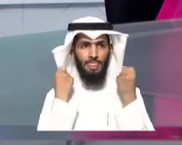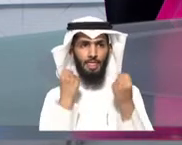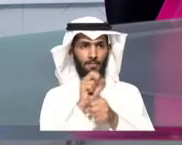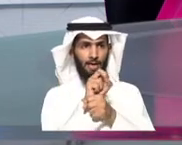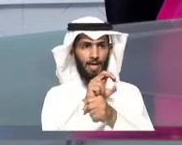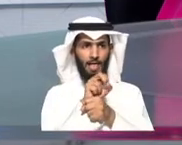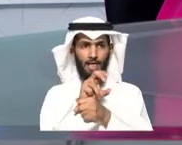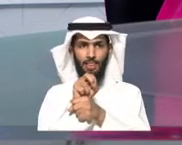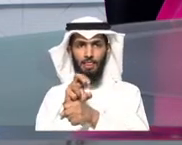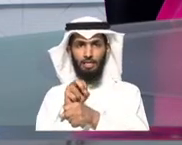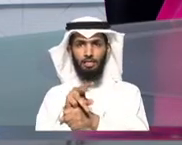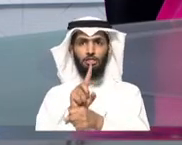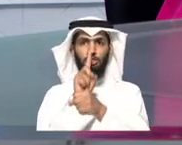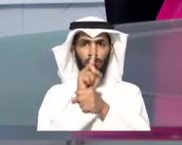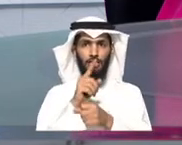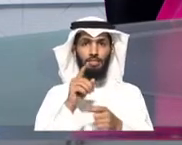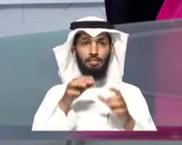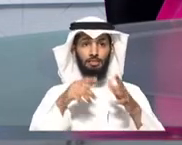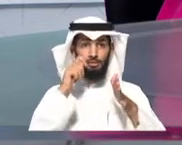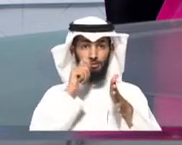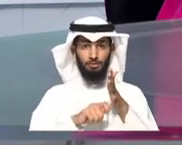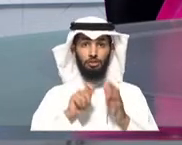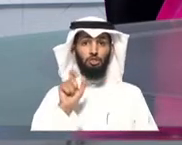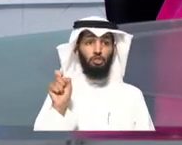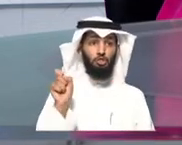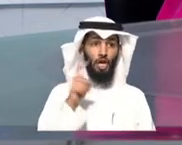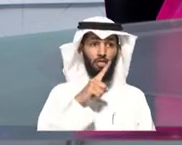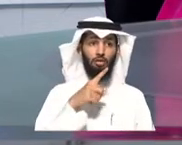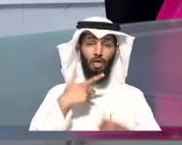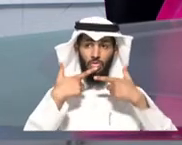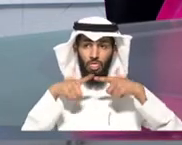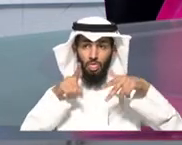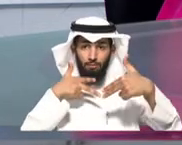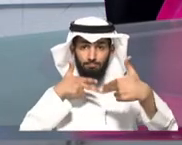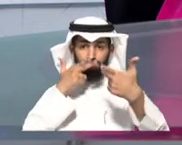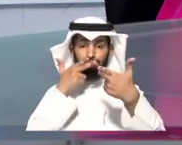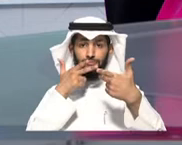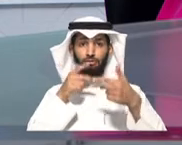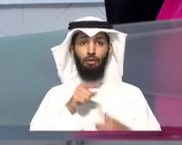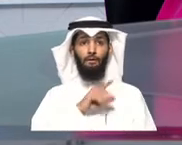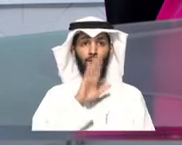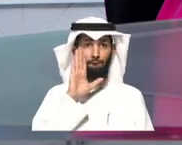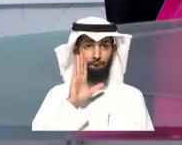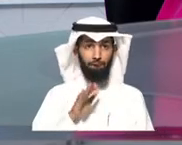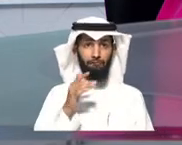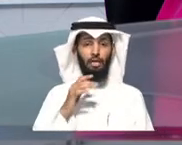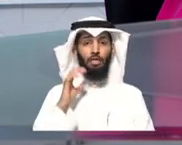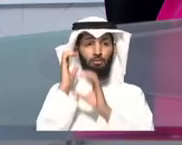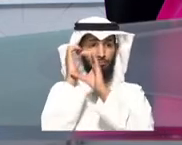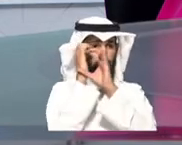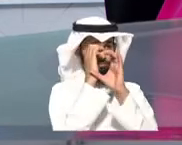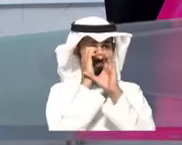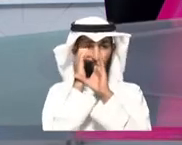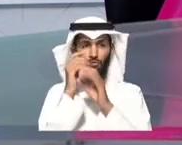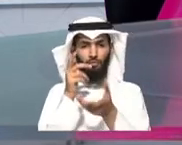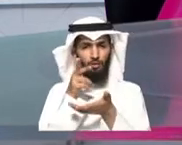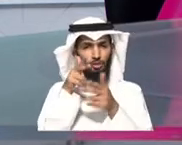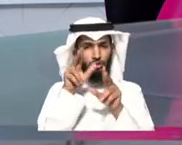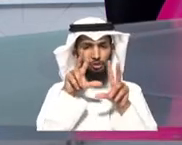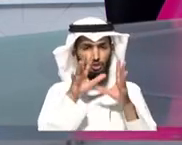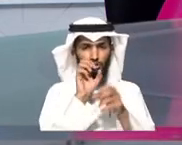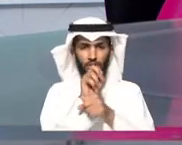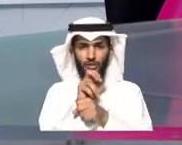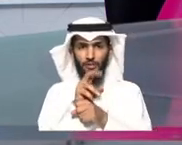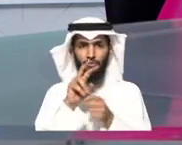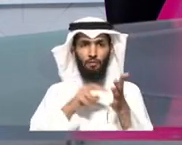يتم الانطلاق بشكل رسمي الشهر المقبل. كاميرا الأخبار حرصت على تصوير إحدى المحاضرات عن طريق التعليم